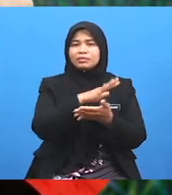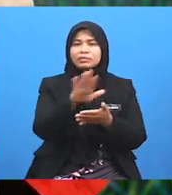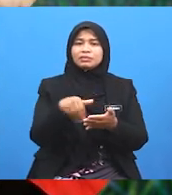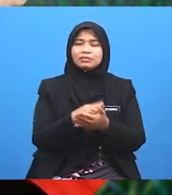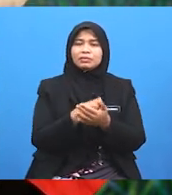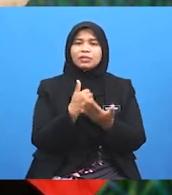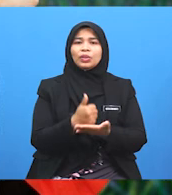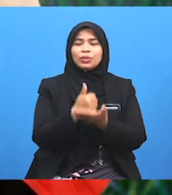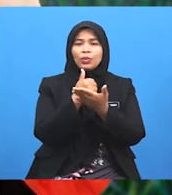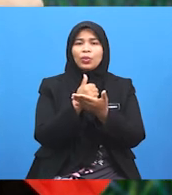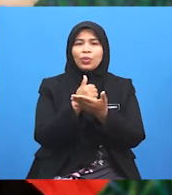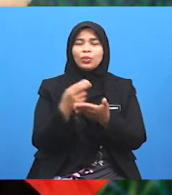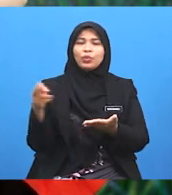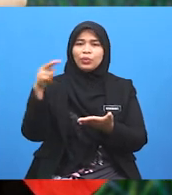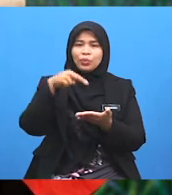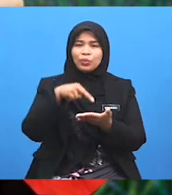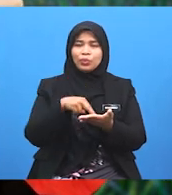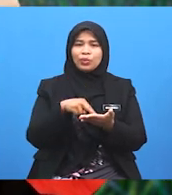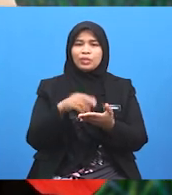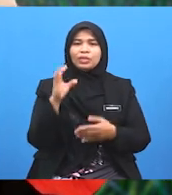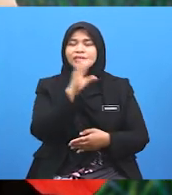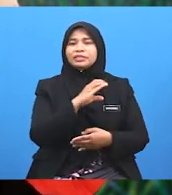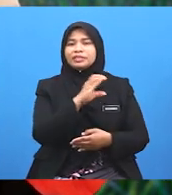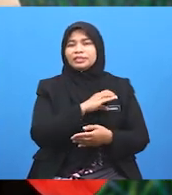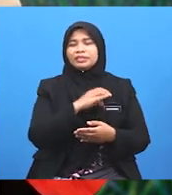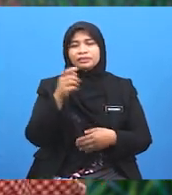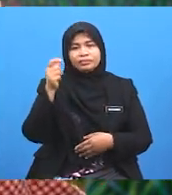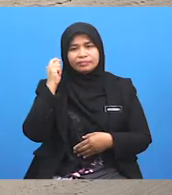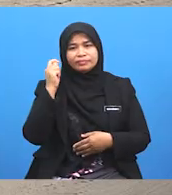tolong ulang ciri-ciri yang cari tadi.